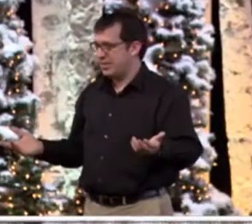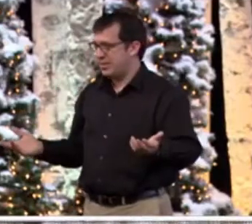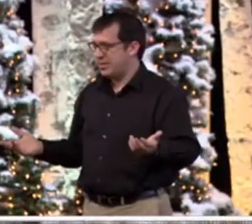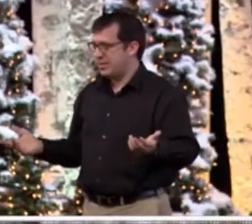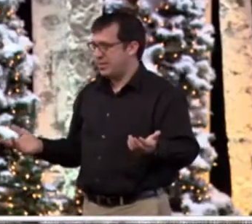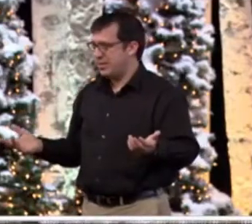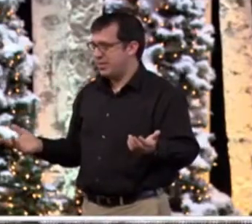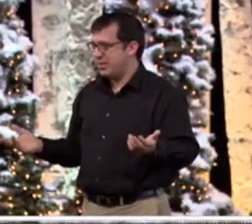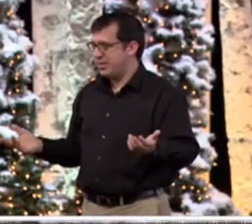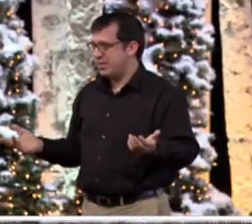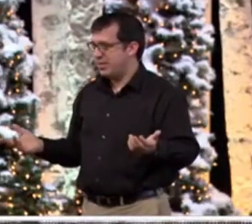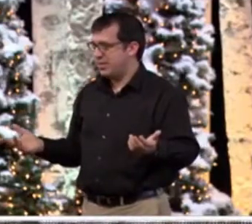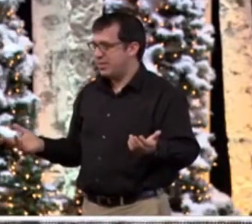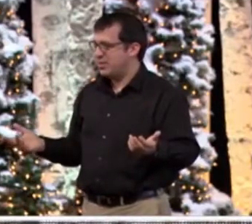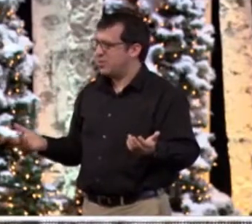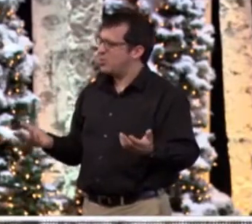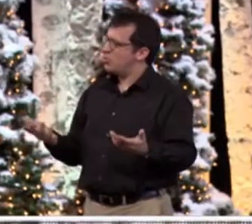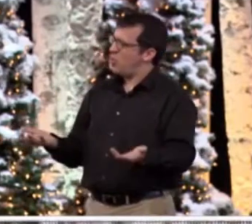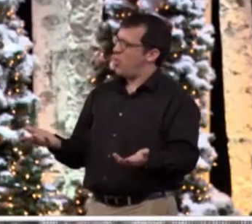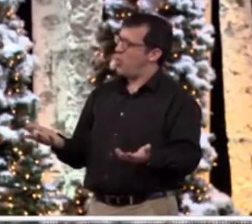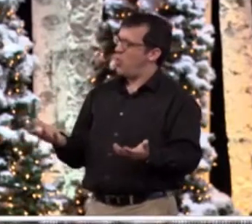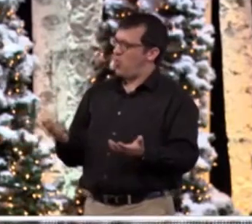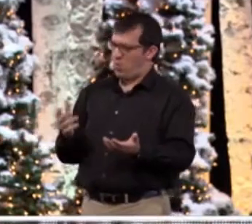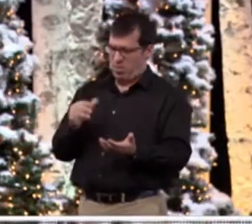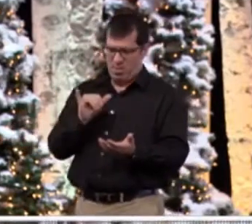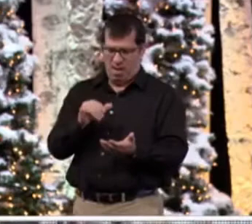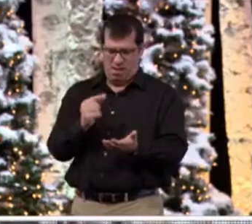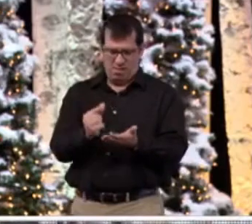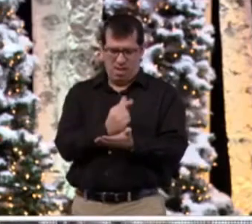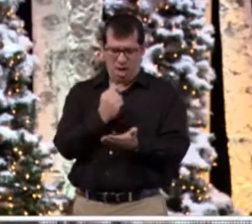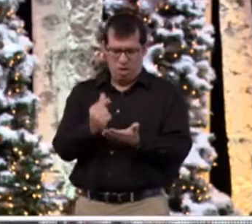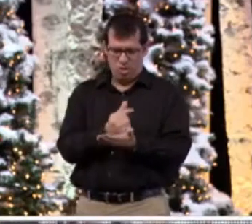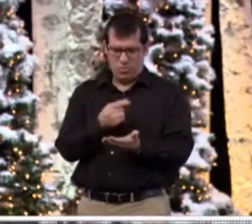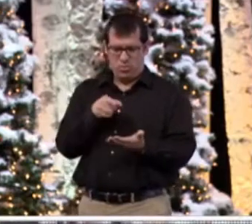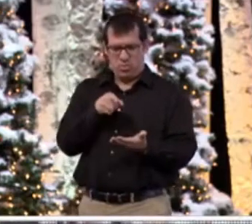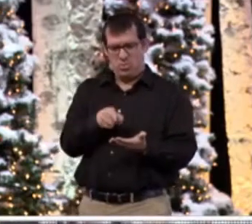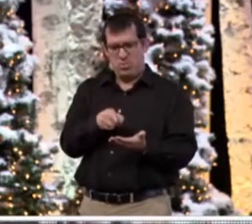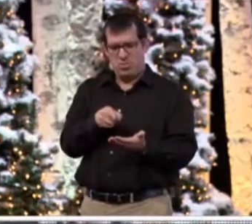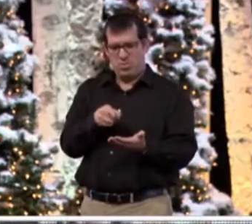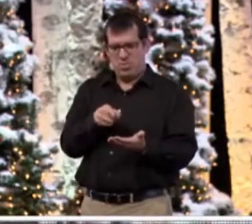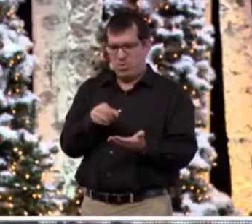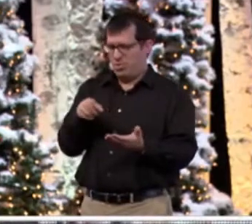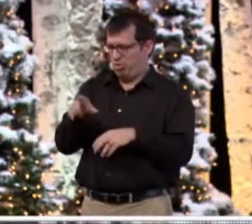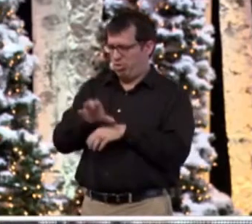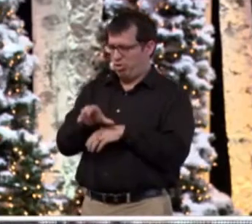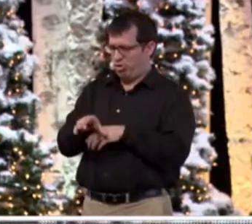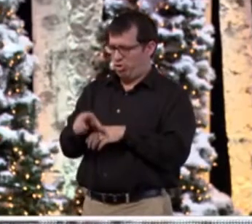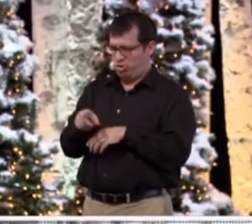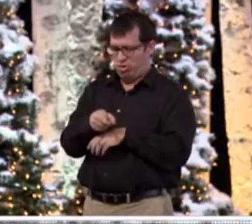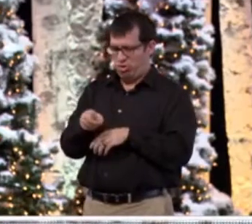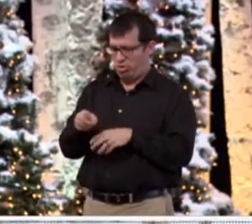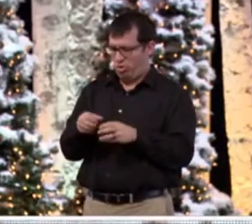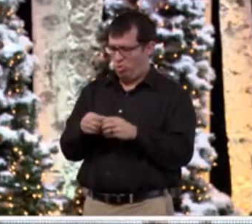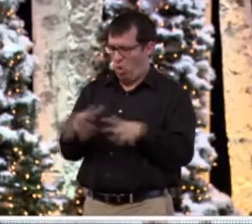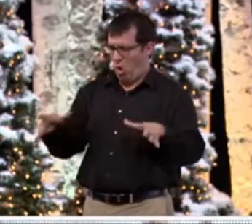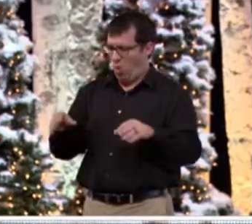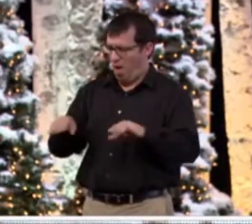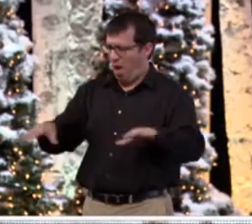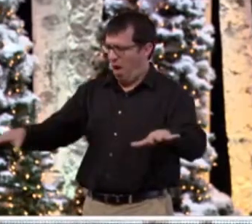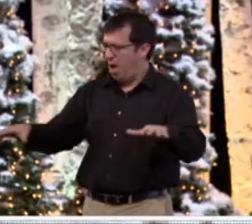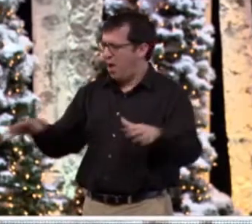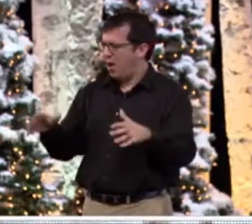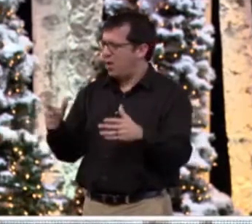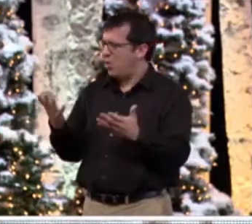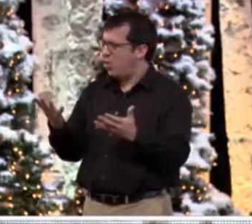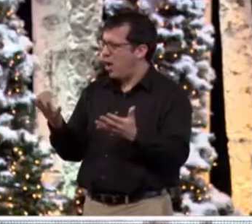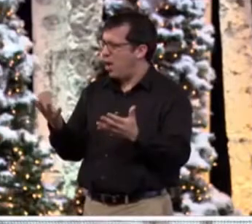मण्डलीहरूलाई एकदमै छिटो फैलिन सहायता गर्यो त? भाग्यवश हामीसँग प्रेरितको पुस्तक रहेको छ, जसले यो